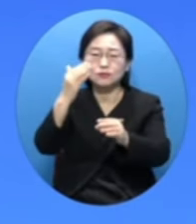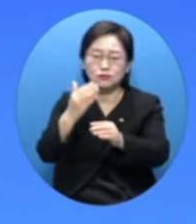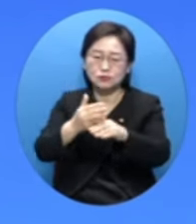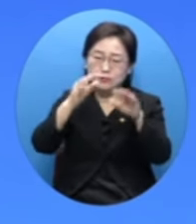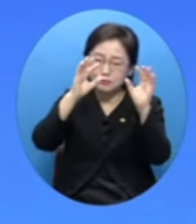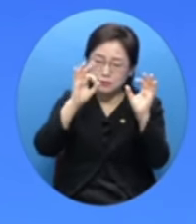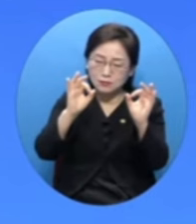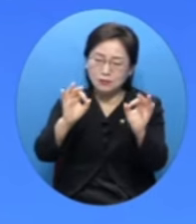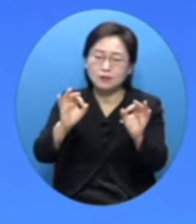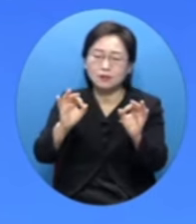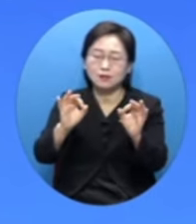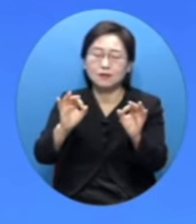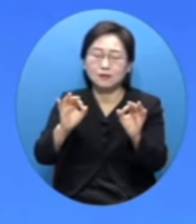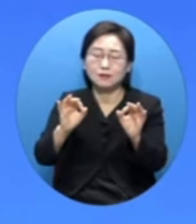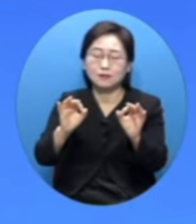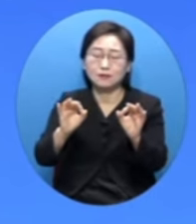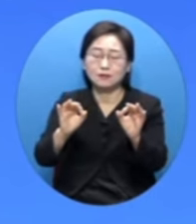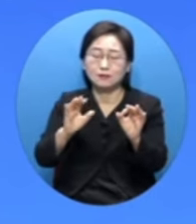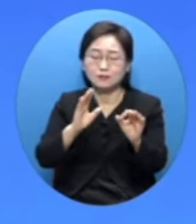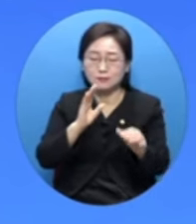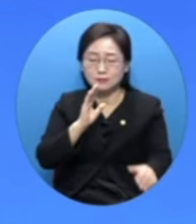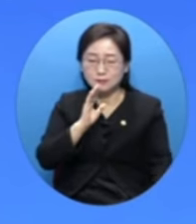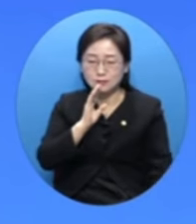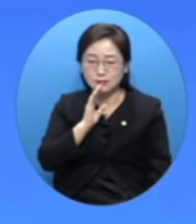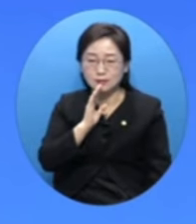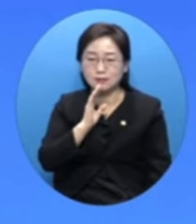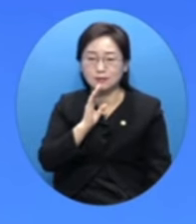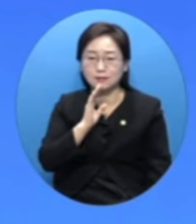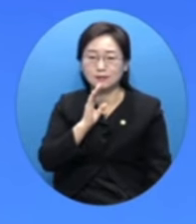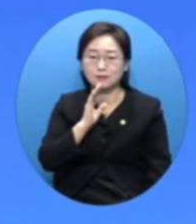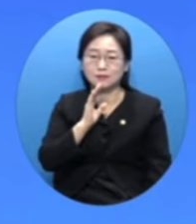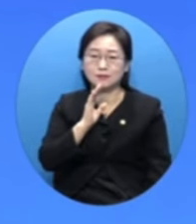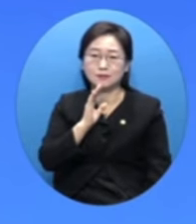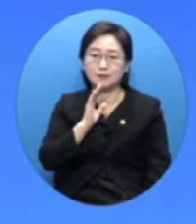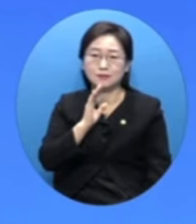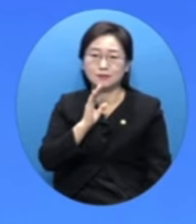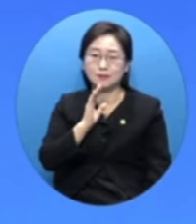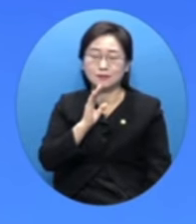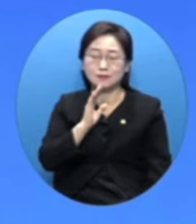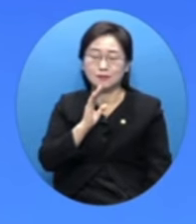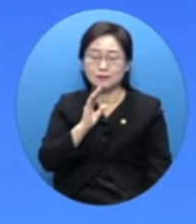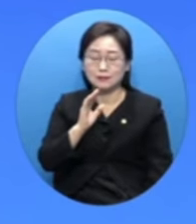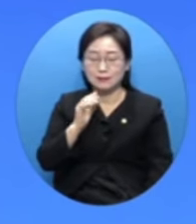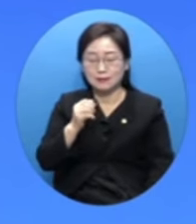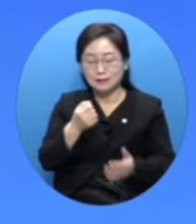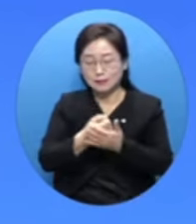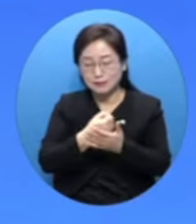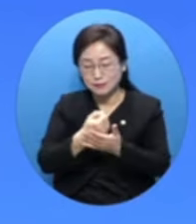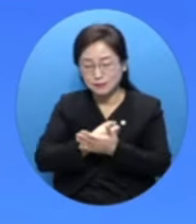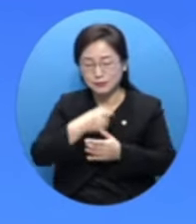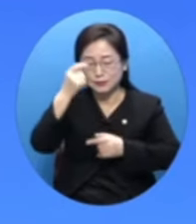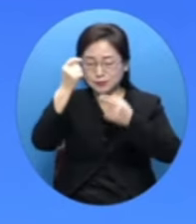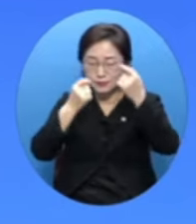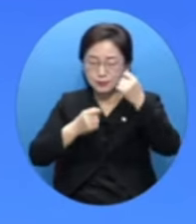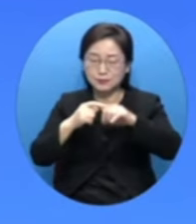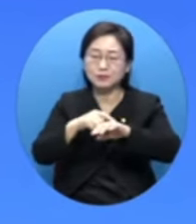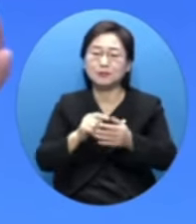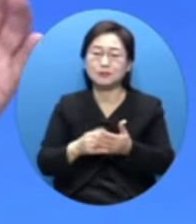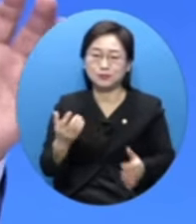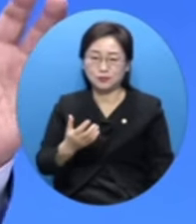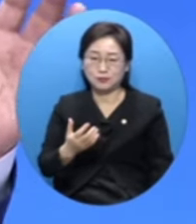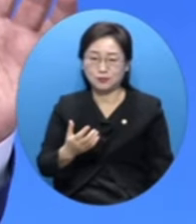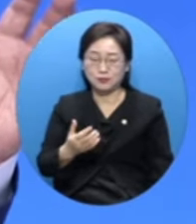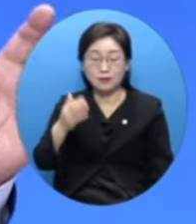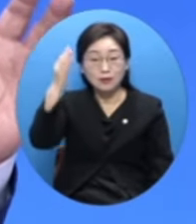아이들, 참으로 안타깝고 슬프게도 우리나라에